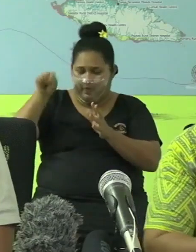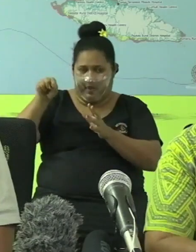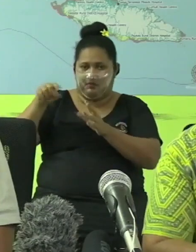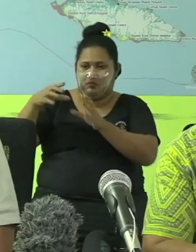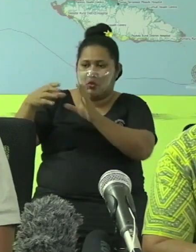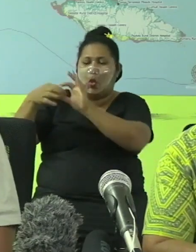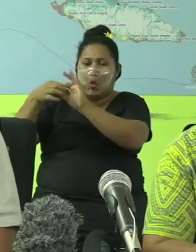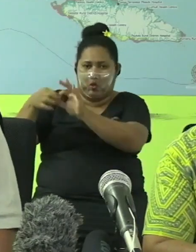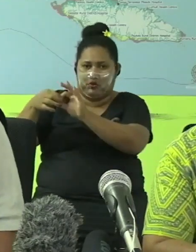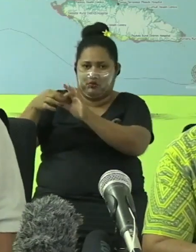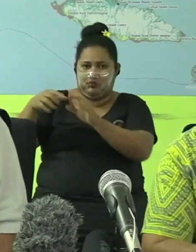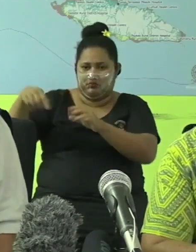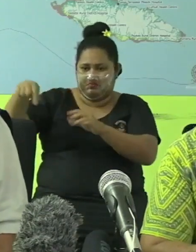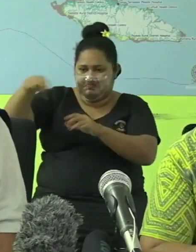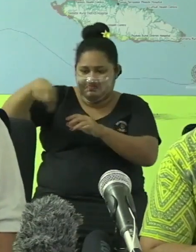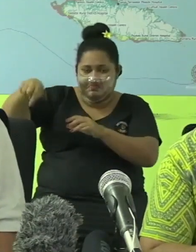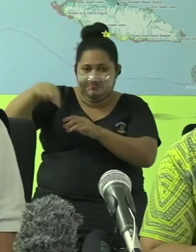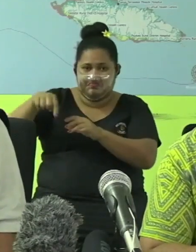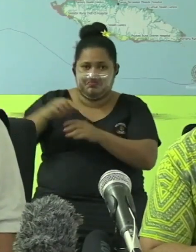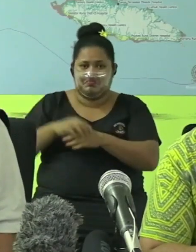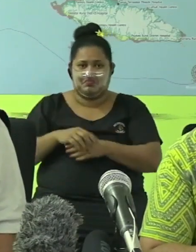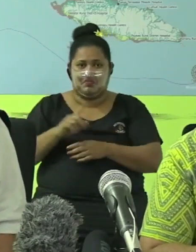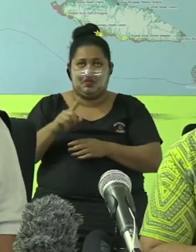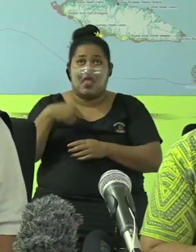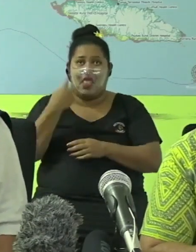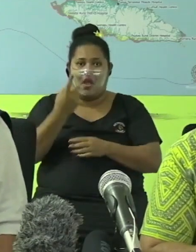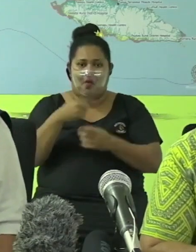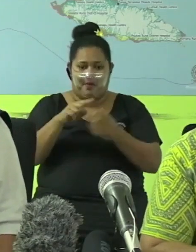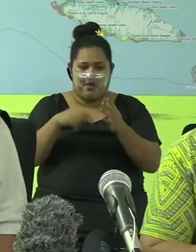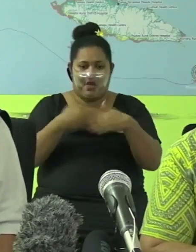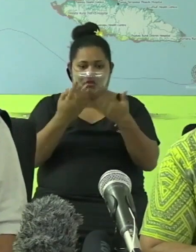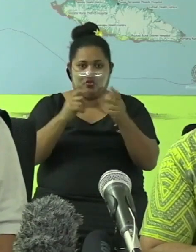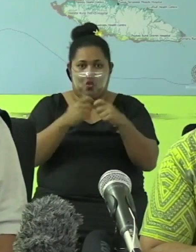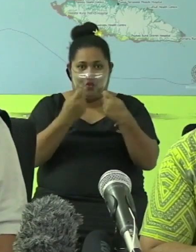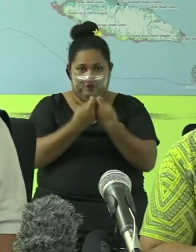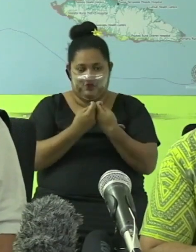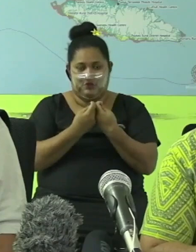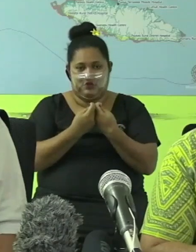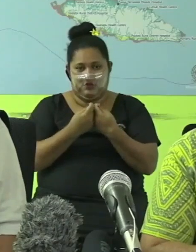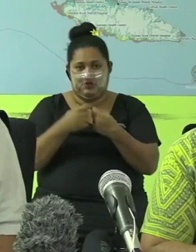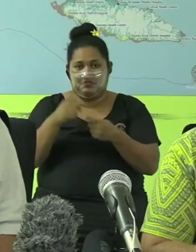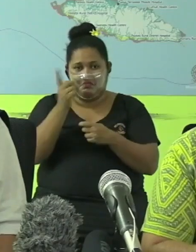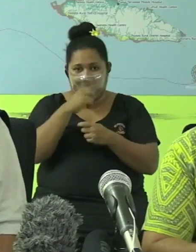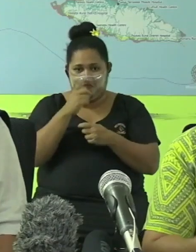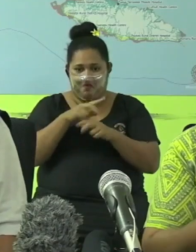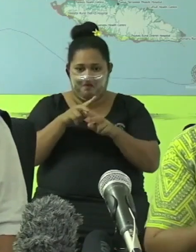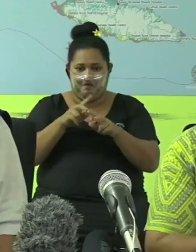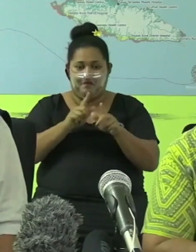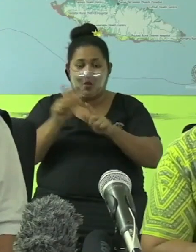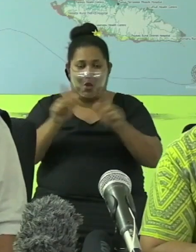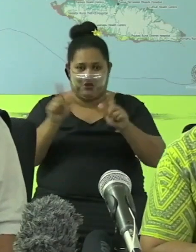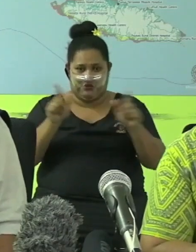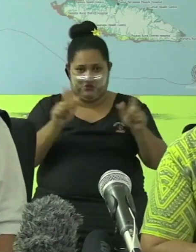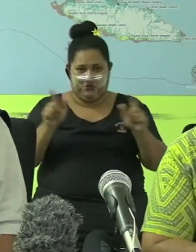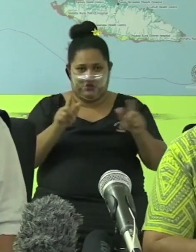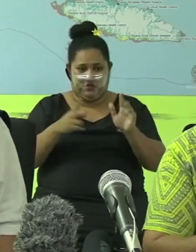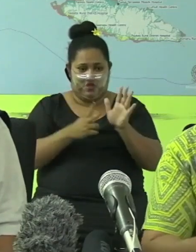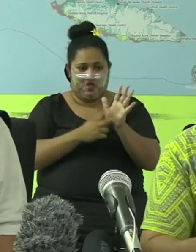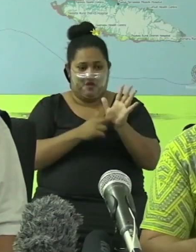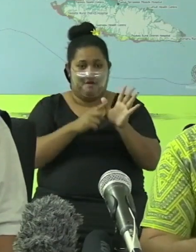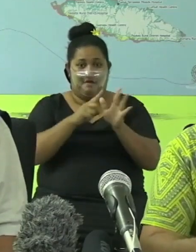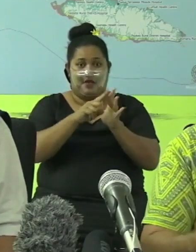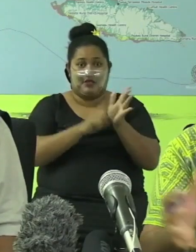ai i taeao ia ma le Aso Tofi ia le aga'i mai o le atunuu o vailima ia i